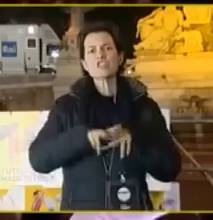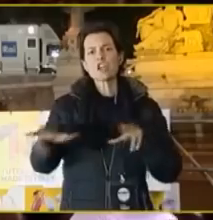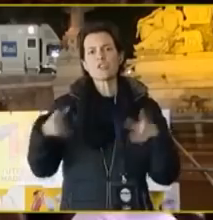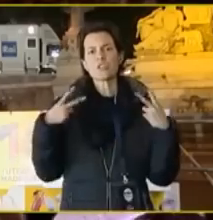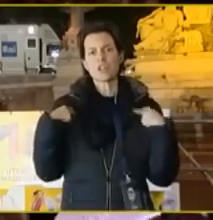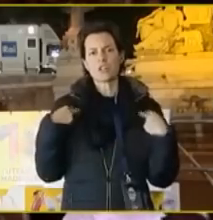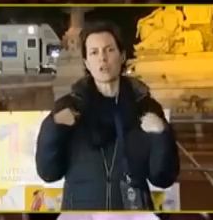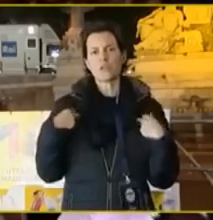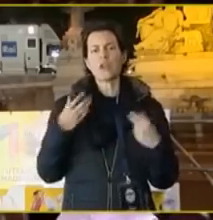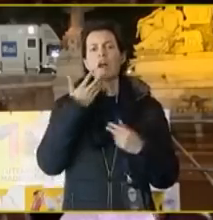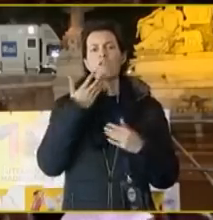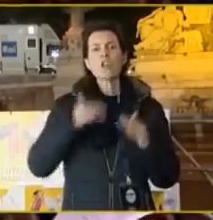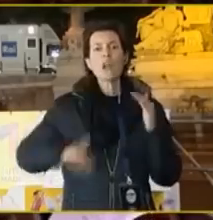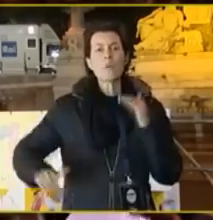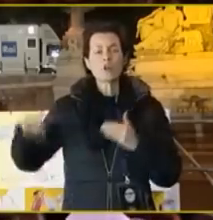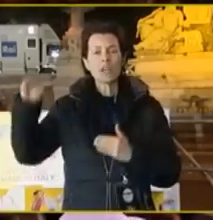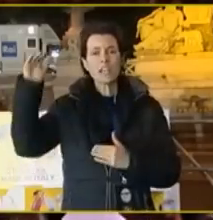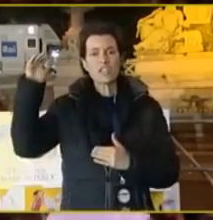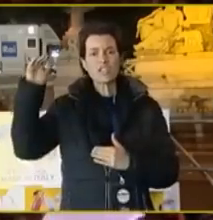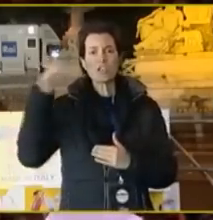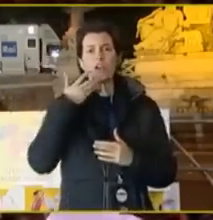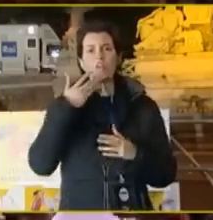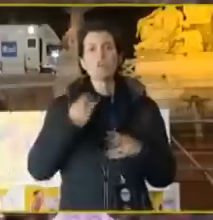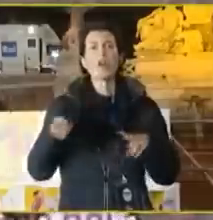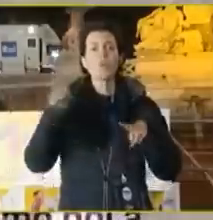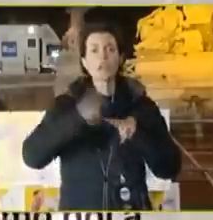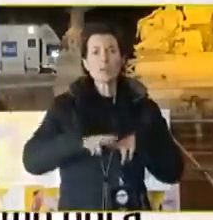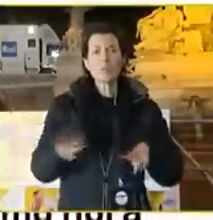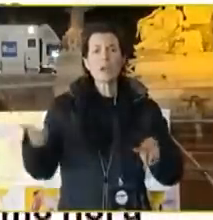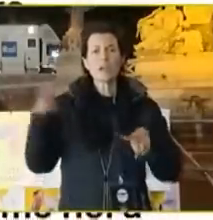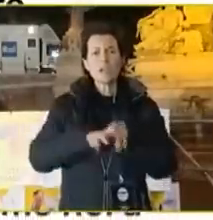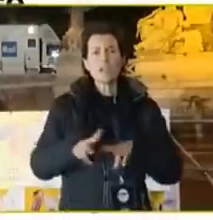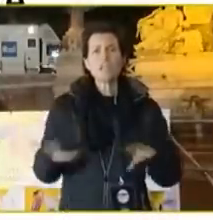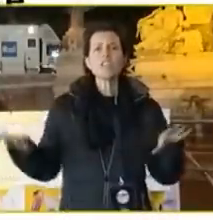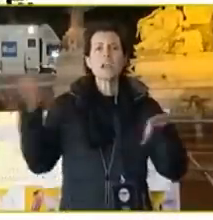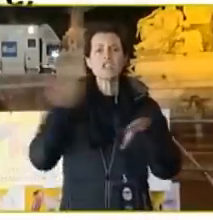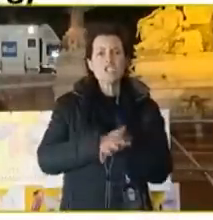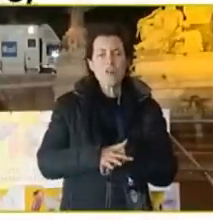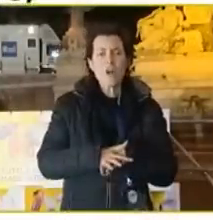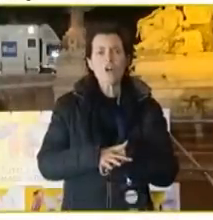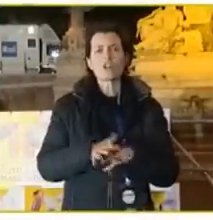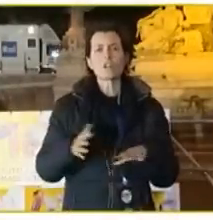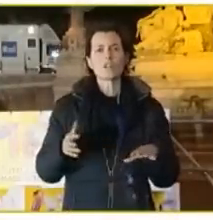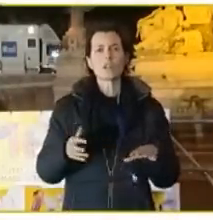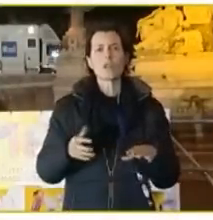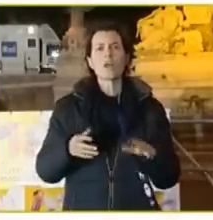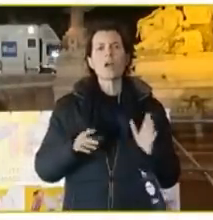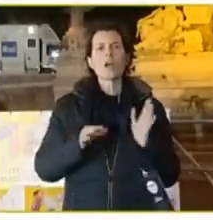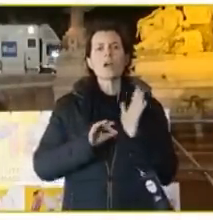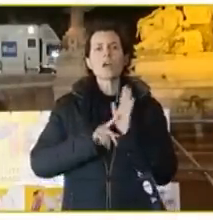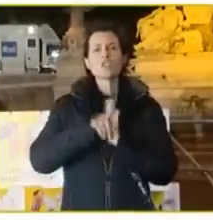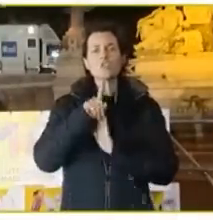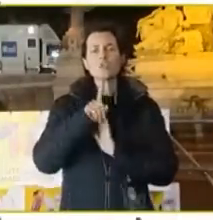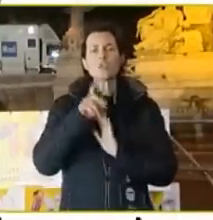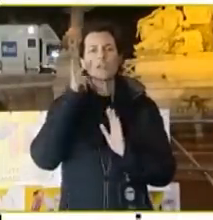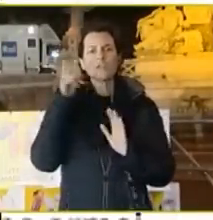paradigma. Vogliamo crescere, vogliamo raddoppiare, triplicare, decuplicare, giungere a livelli mai visti prima.